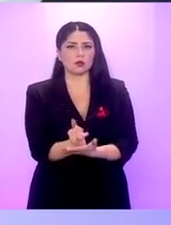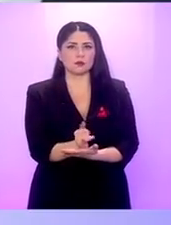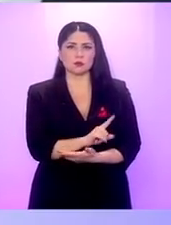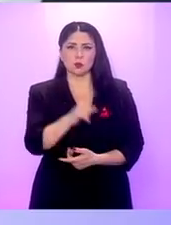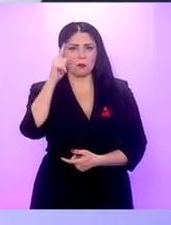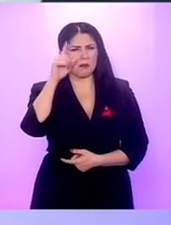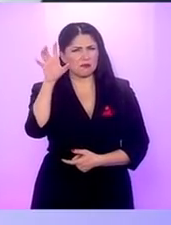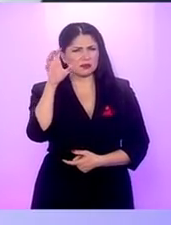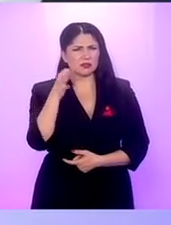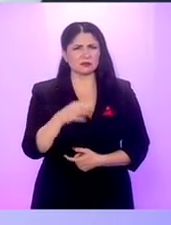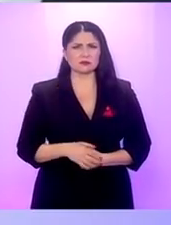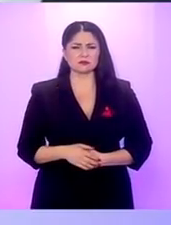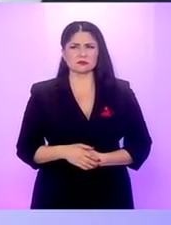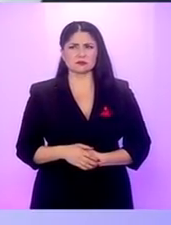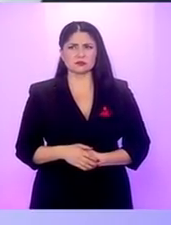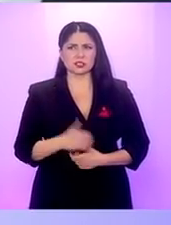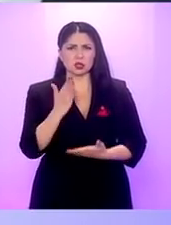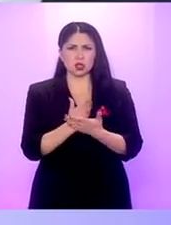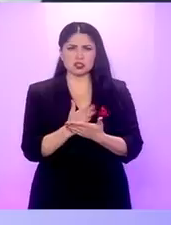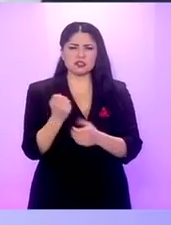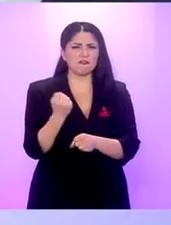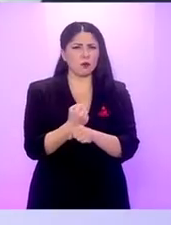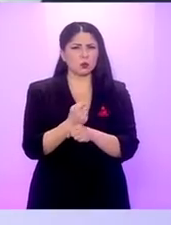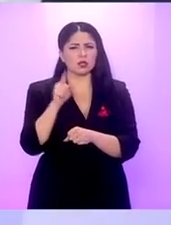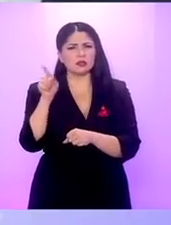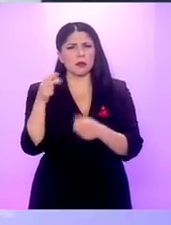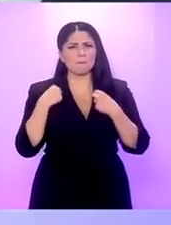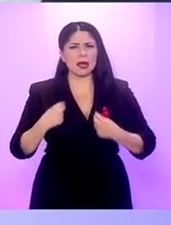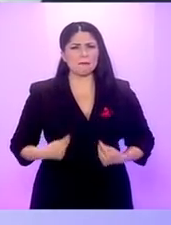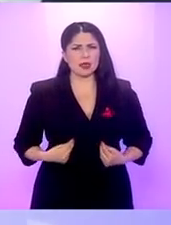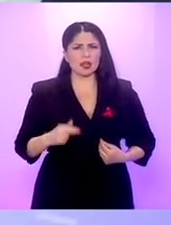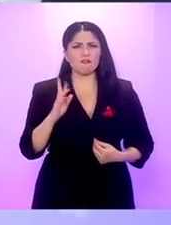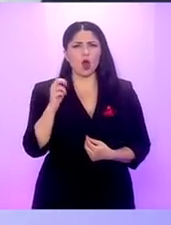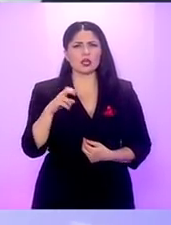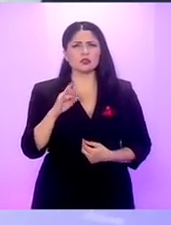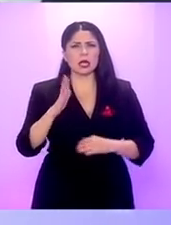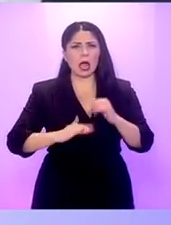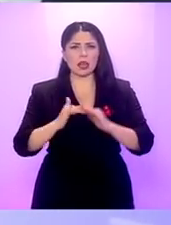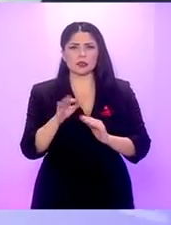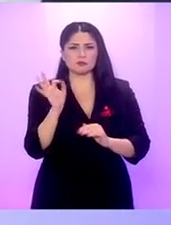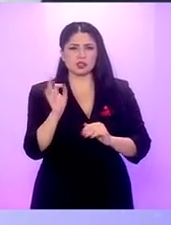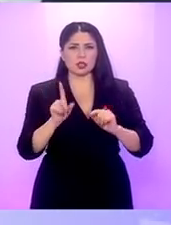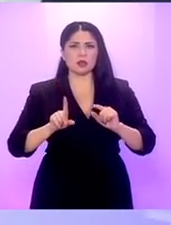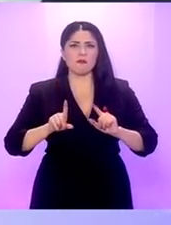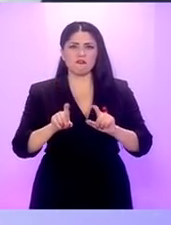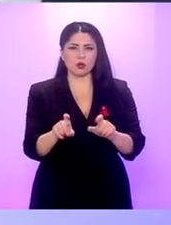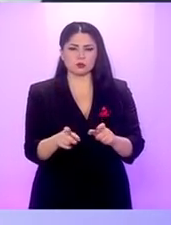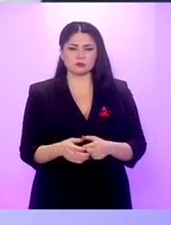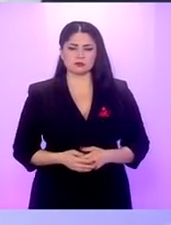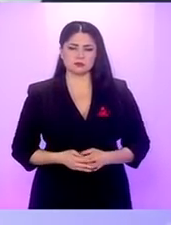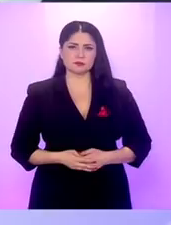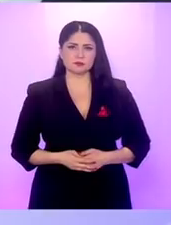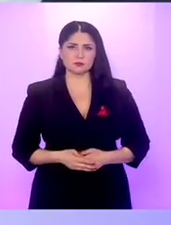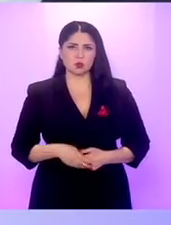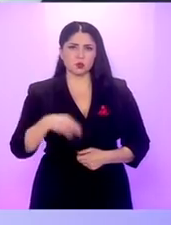Nu mi-aduc aminte de asemenea sau de decizii luate de premier în calitate de epidemiolog. Doamne ferește!